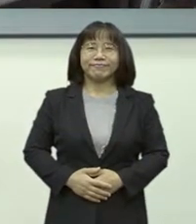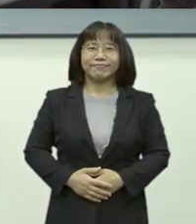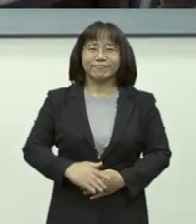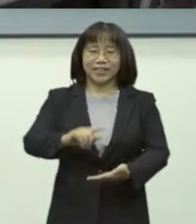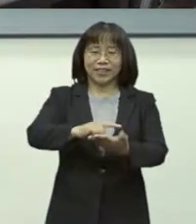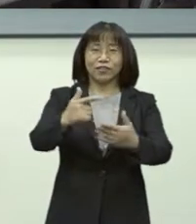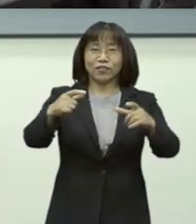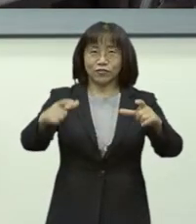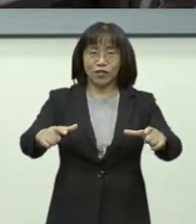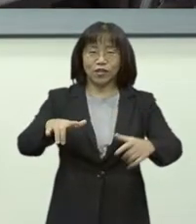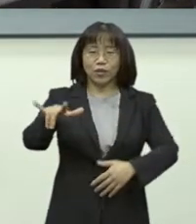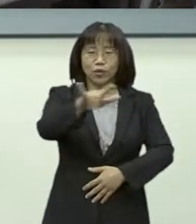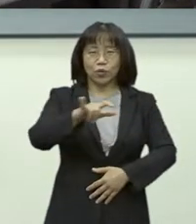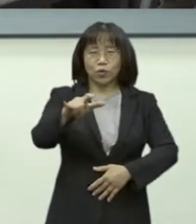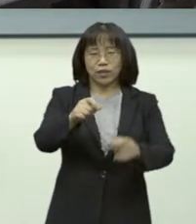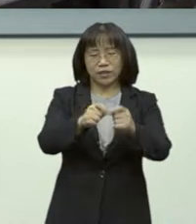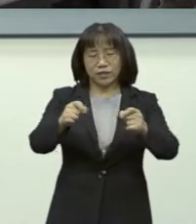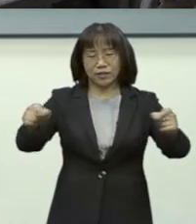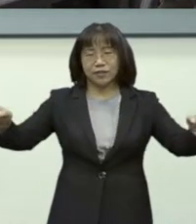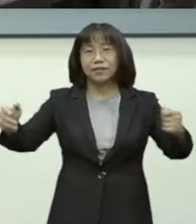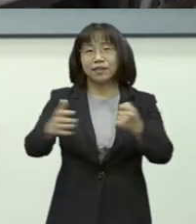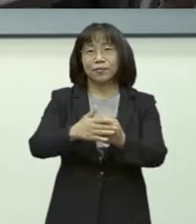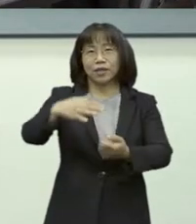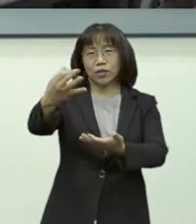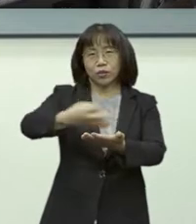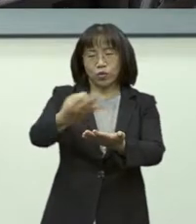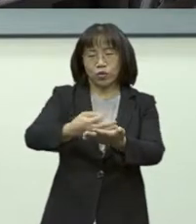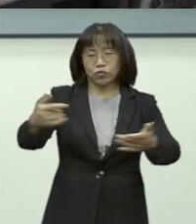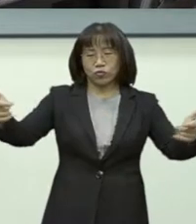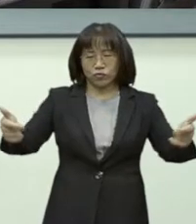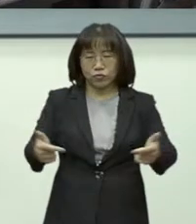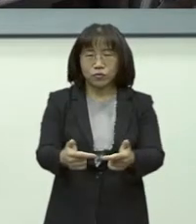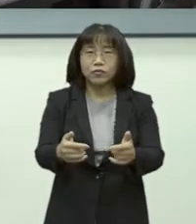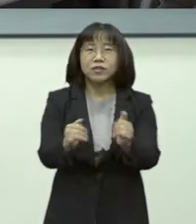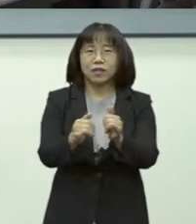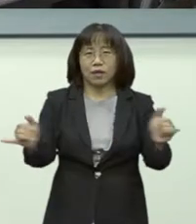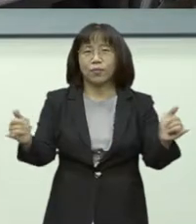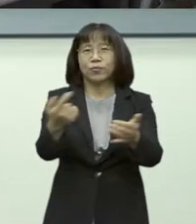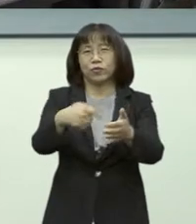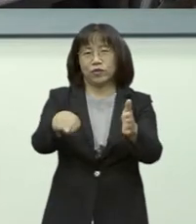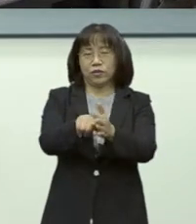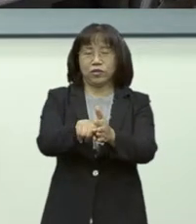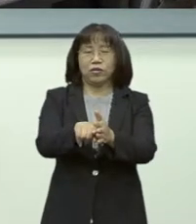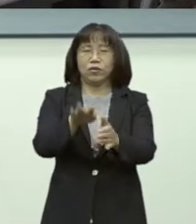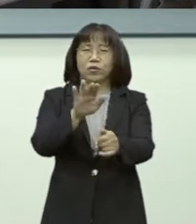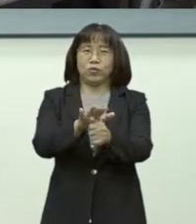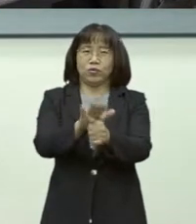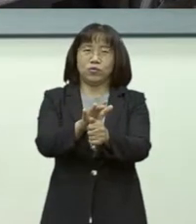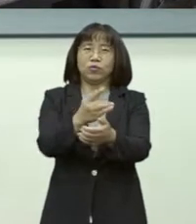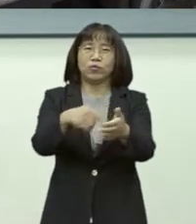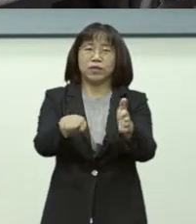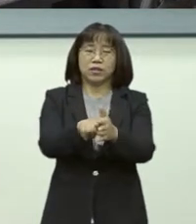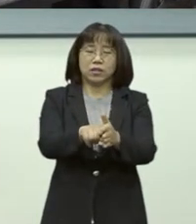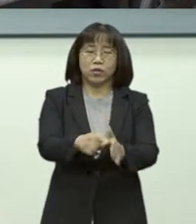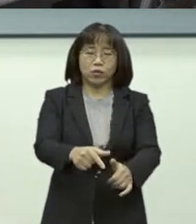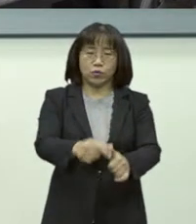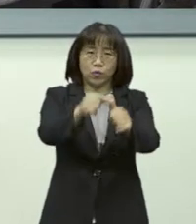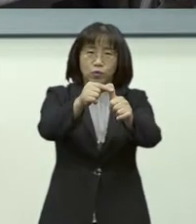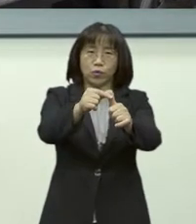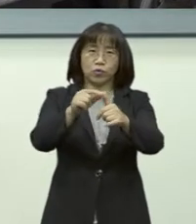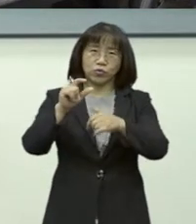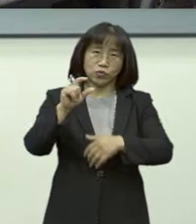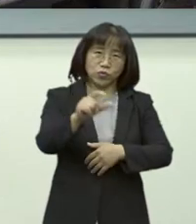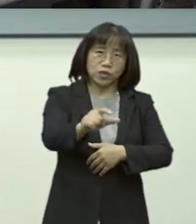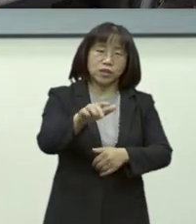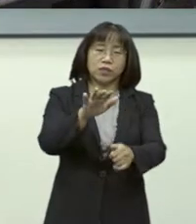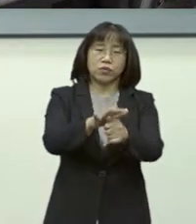강서구가 코론 알고 장기화로 소득이 감소한 무급 휴직자 와 소상공인을 돕기 위해 고용유지 지원금 과세 망